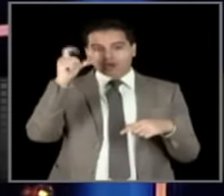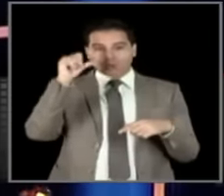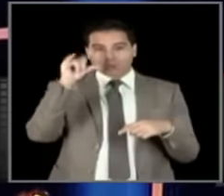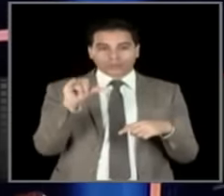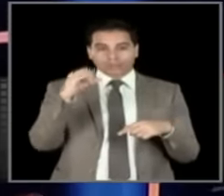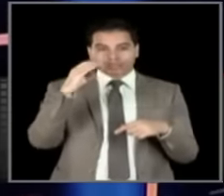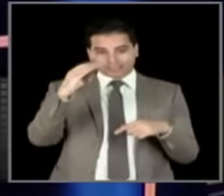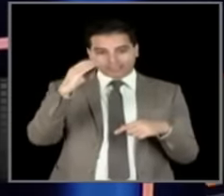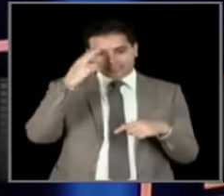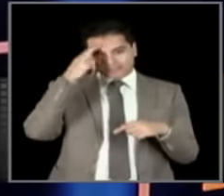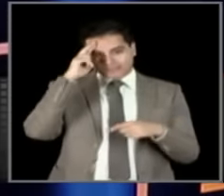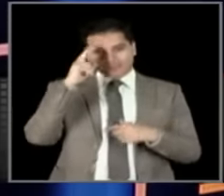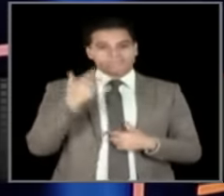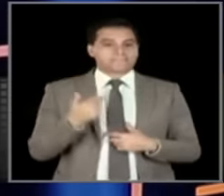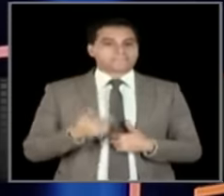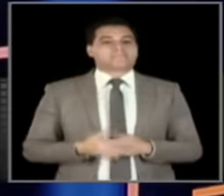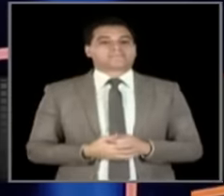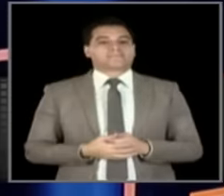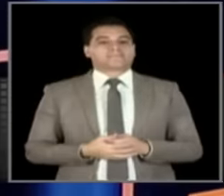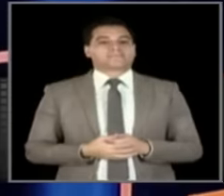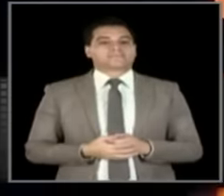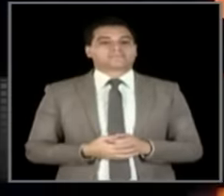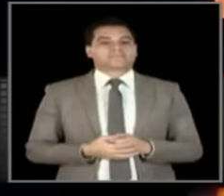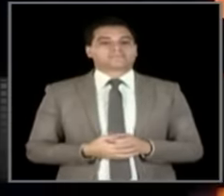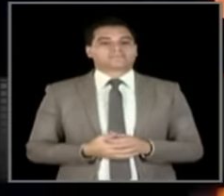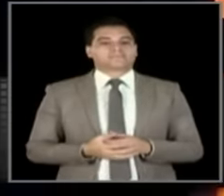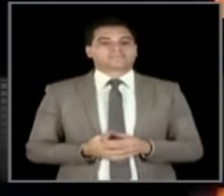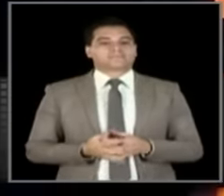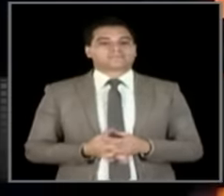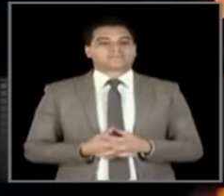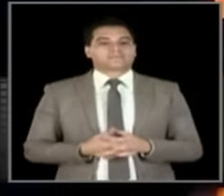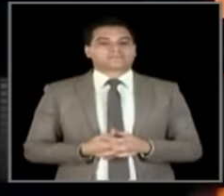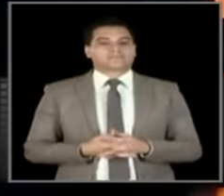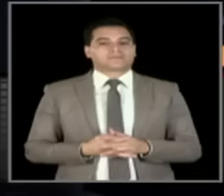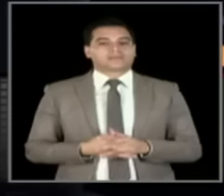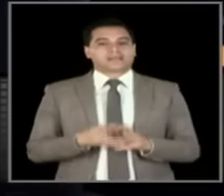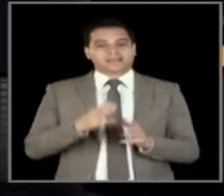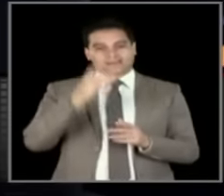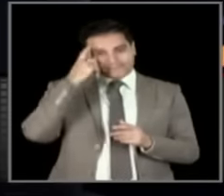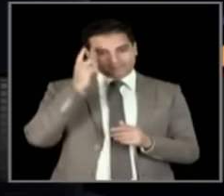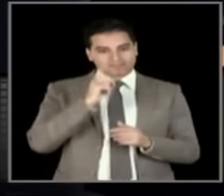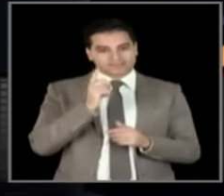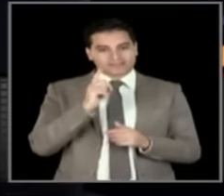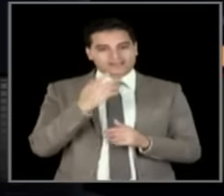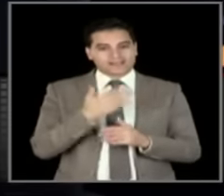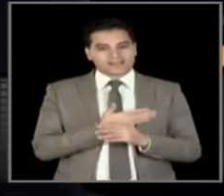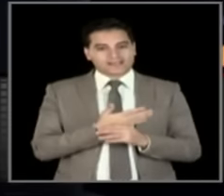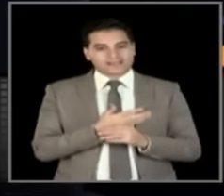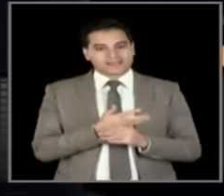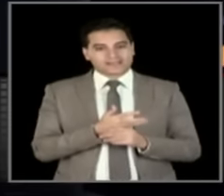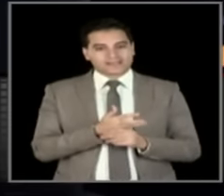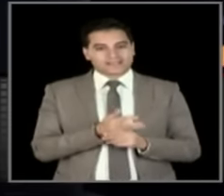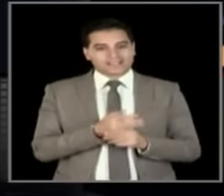هيومن. لا، هو اسم مش مشهور خالص. فلاي. مش مشهور. هي رواية من عربي. ما عندهمش الإجابة. أنا شايف الغلاف، فاكر